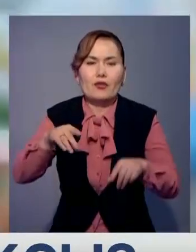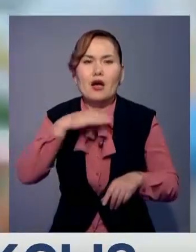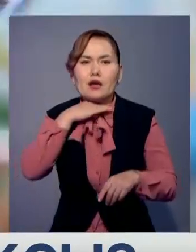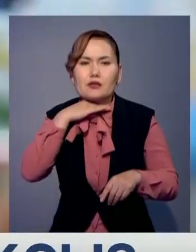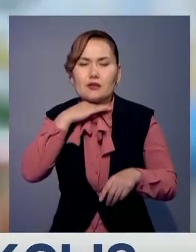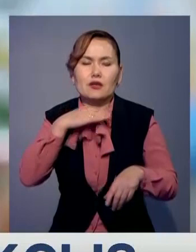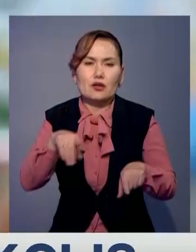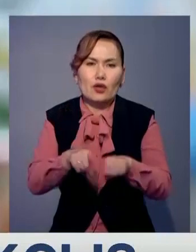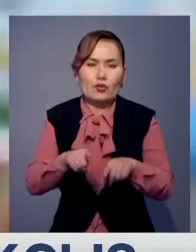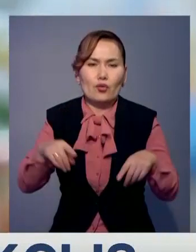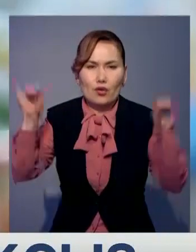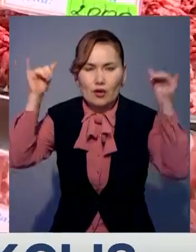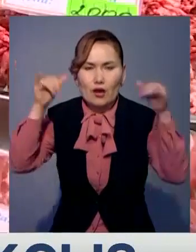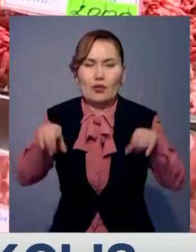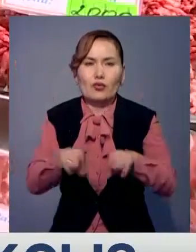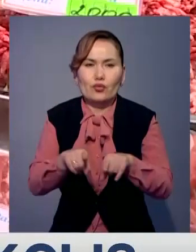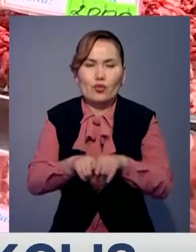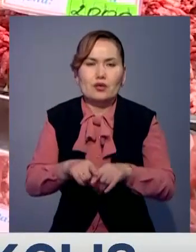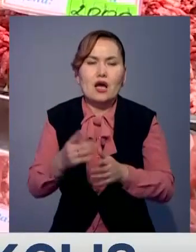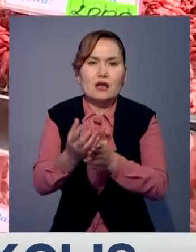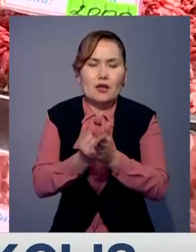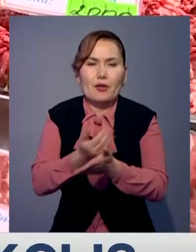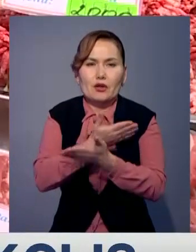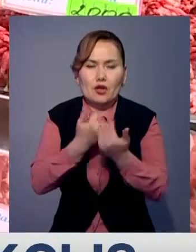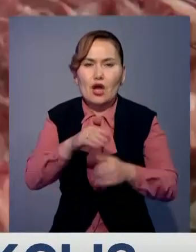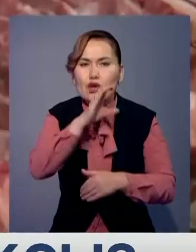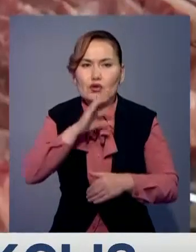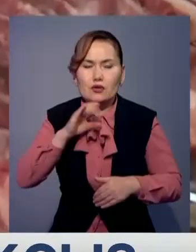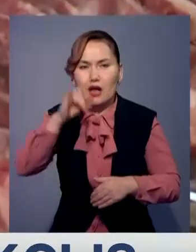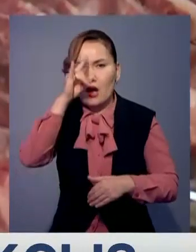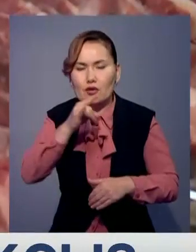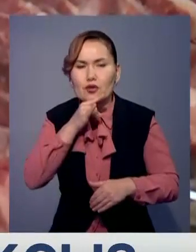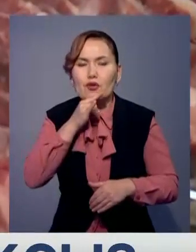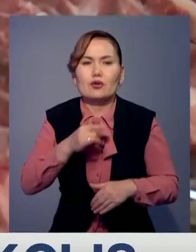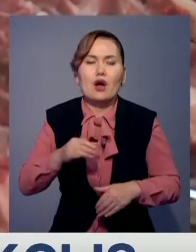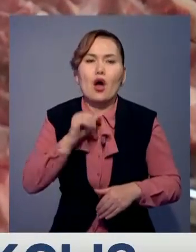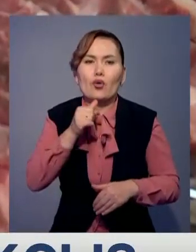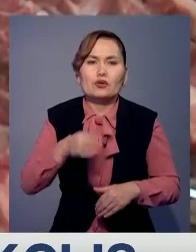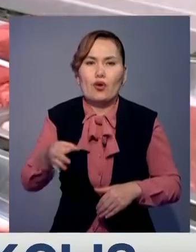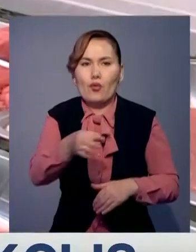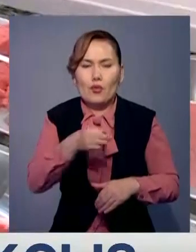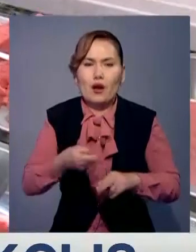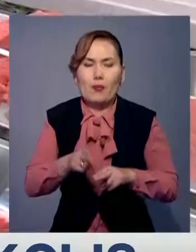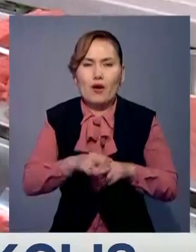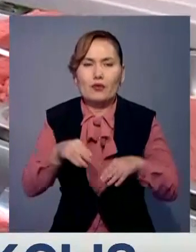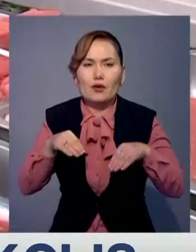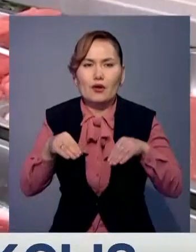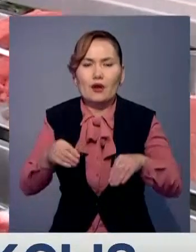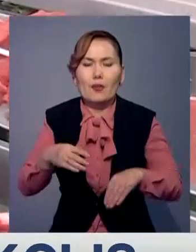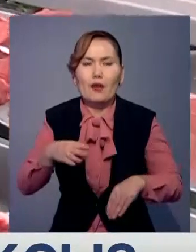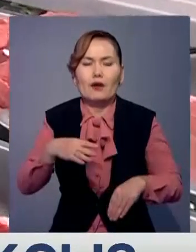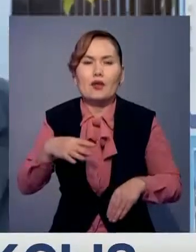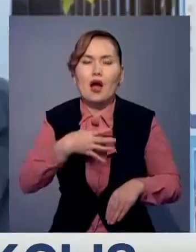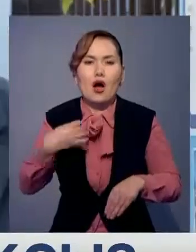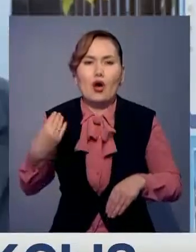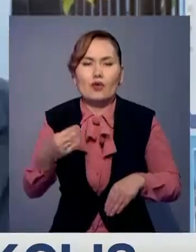1-7 тоннаға дейін азайып, ұн таусылған. Қазір мамандар солтүстік Қазақстан, Қостанай сияқты астықты өңірлерде арзан ұн іздеп тентіреп